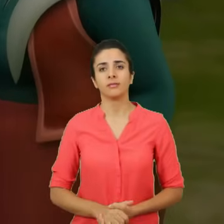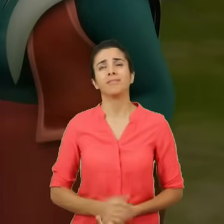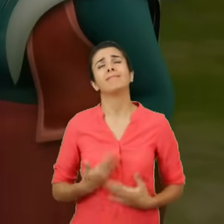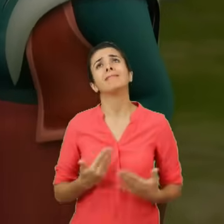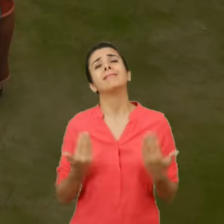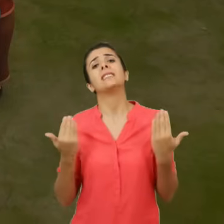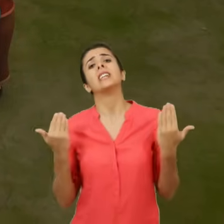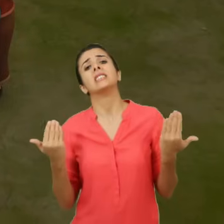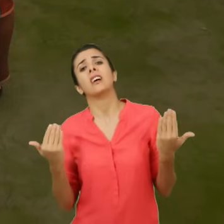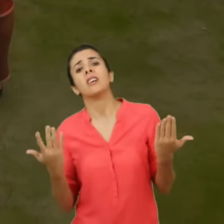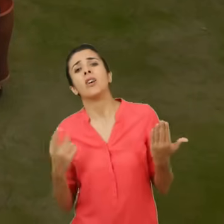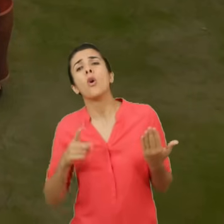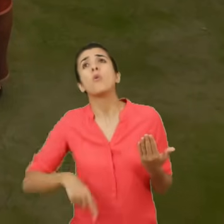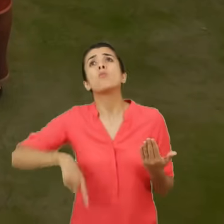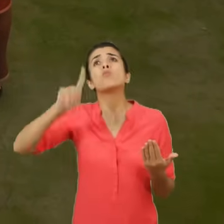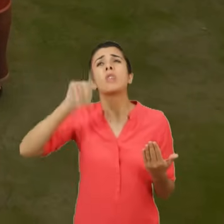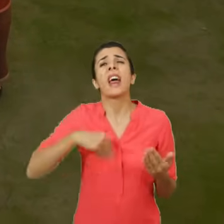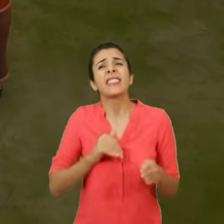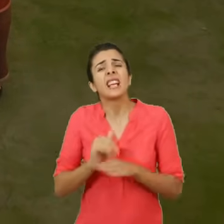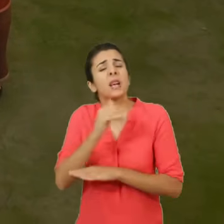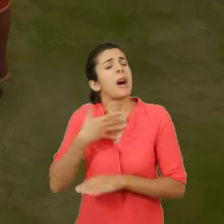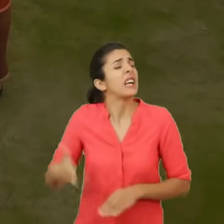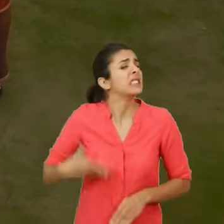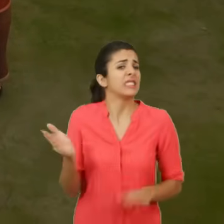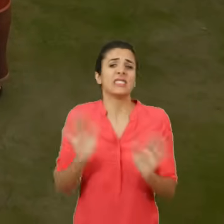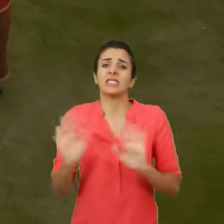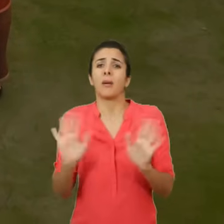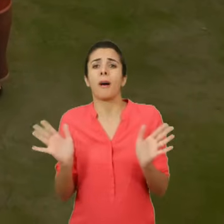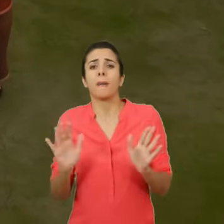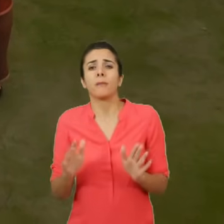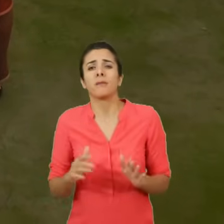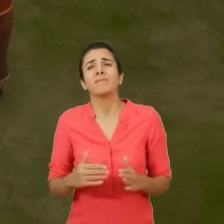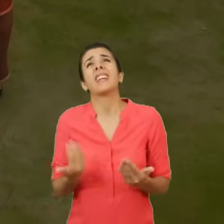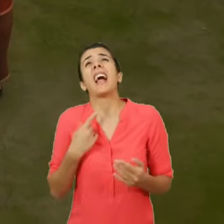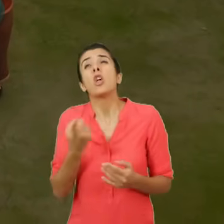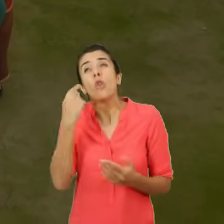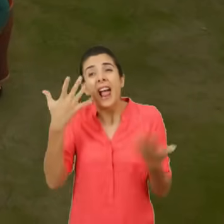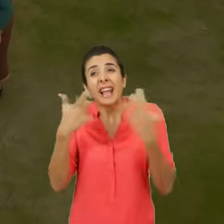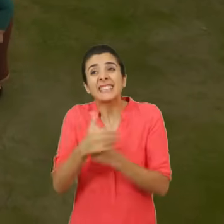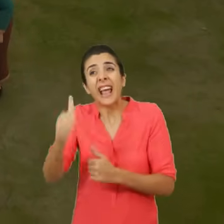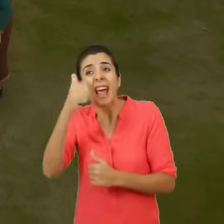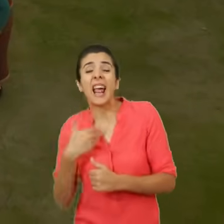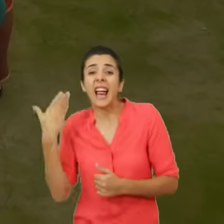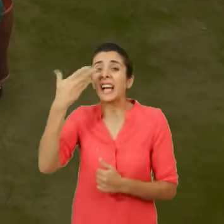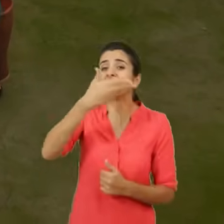Keşke bugünü yaşamamış olsam. Keşke dün akşama geri dönsem.